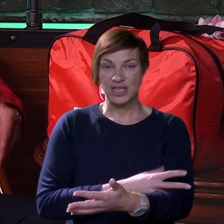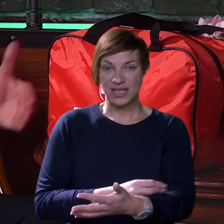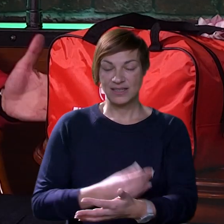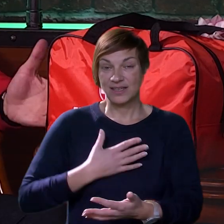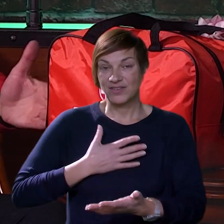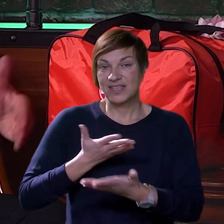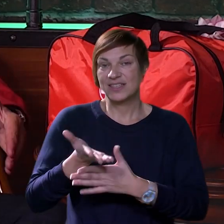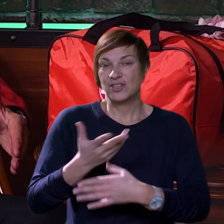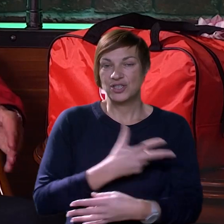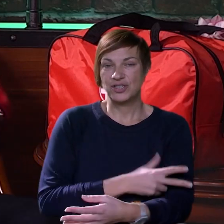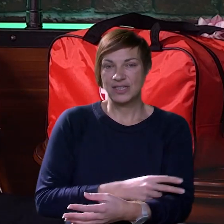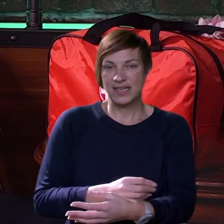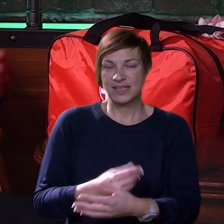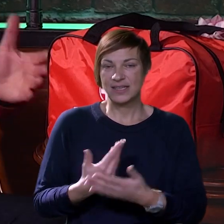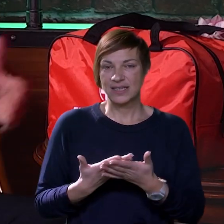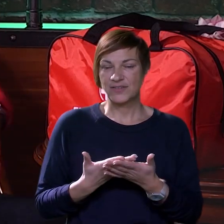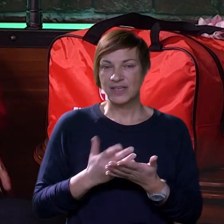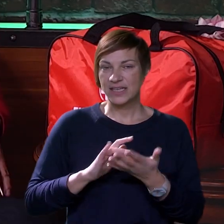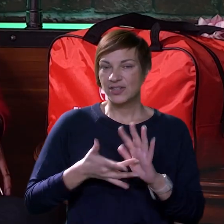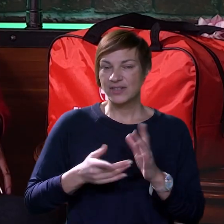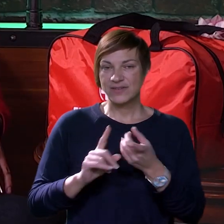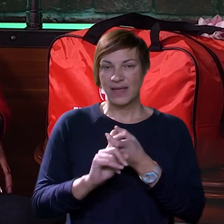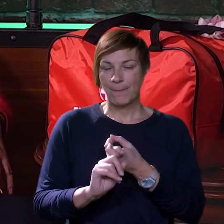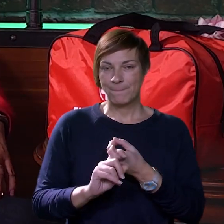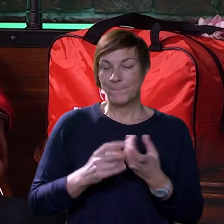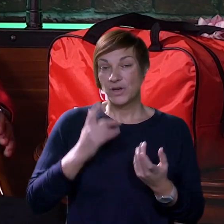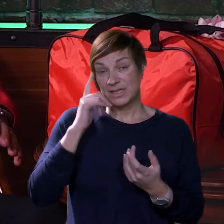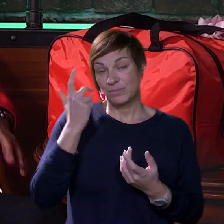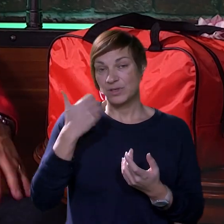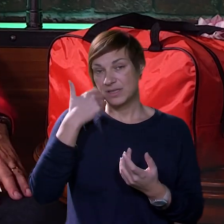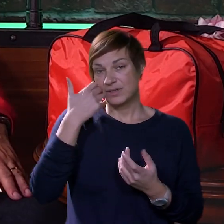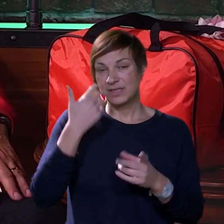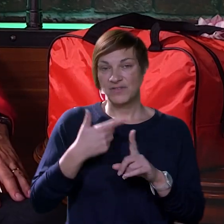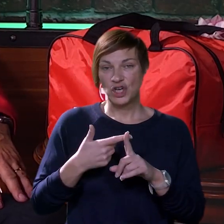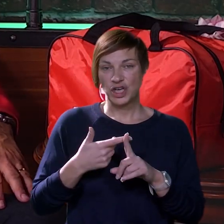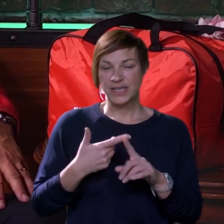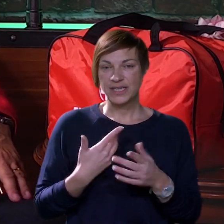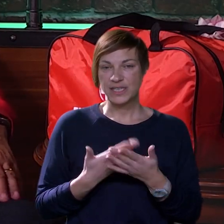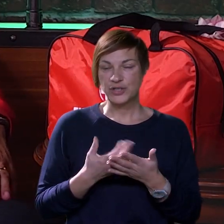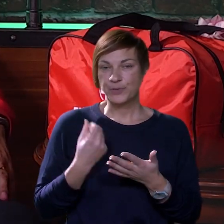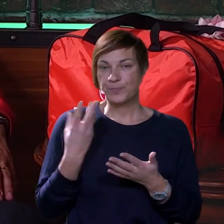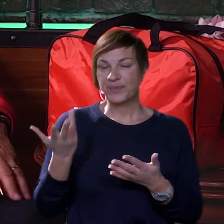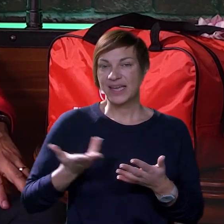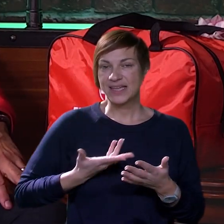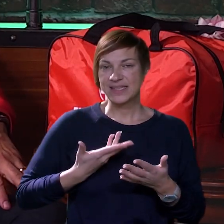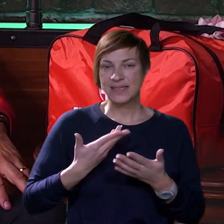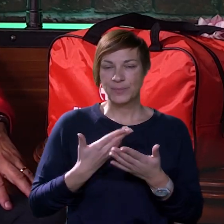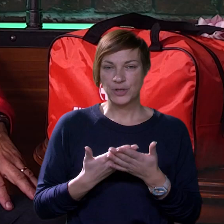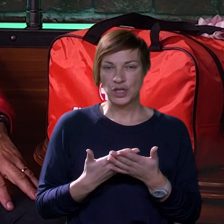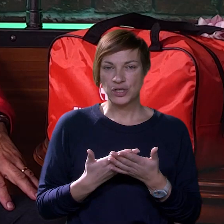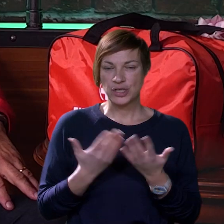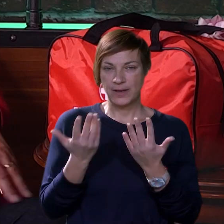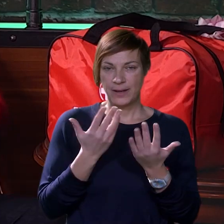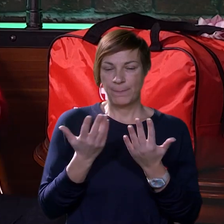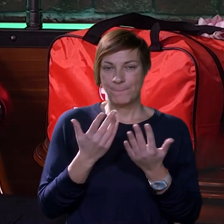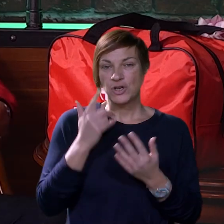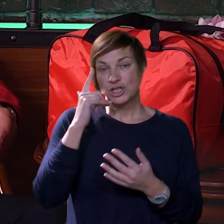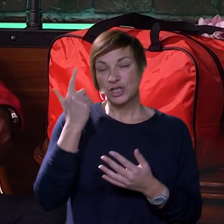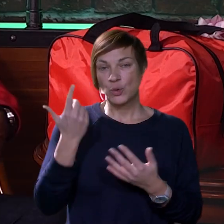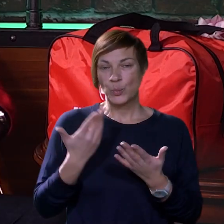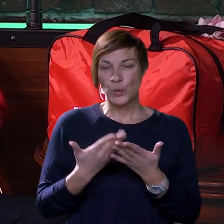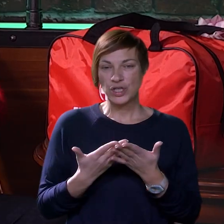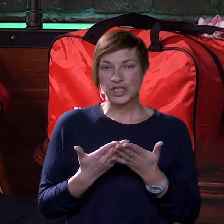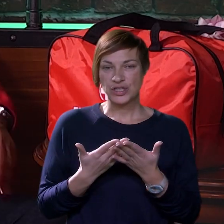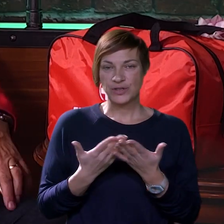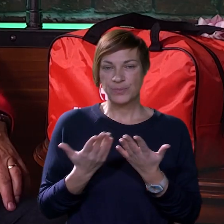dati krv, ja sam došao dati krv i to je sve bilo vezano, moja spoznaja o Crvenom križu. I onda kad sam došao i kad sam pročitao, ona se upoznao